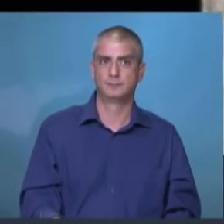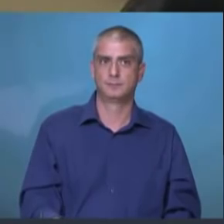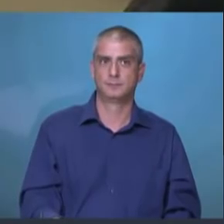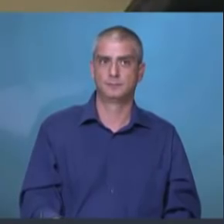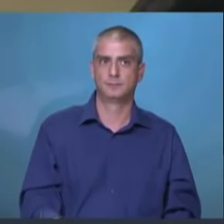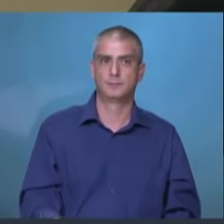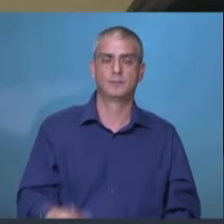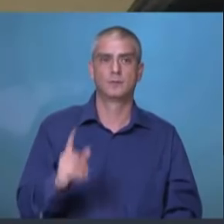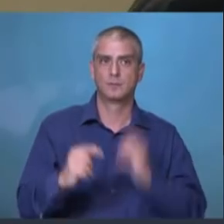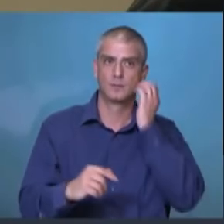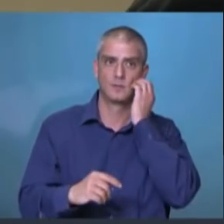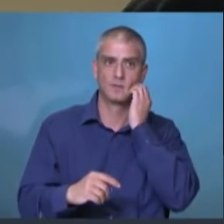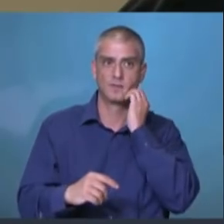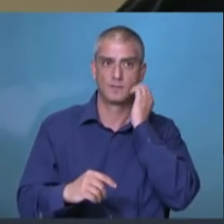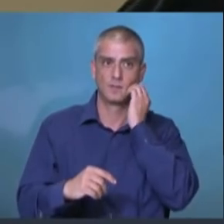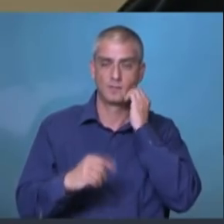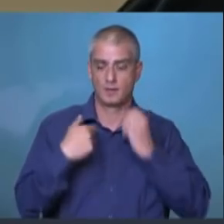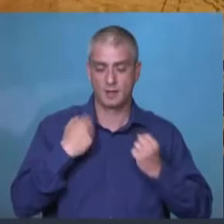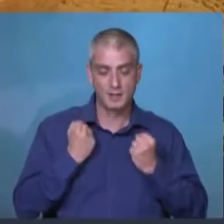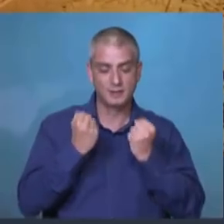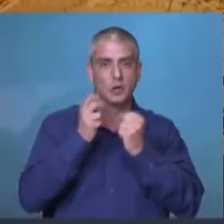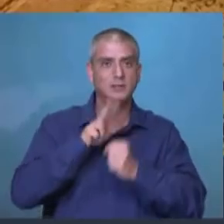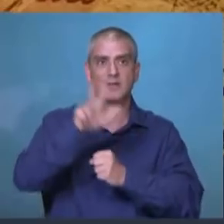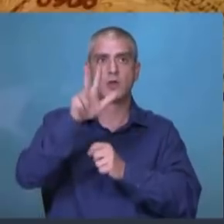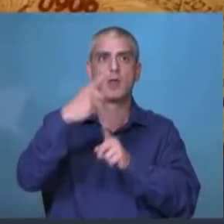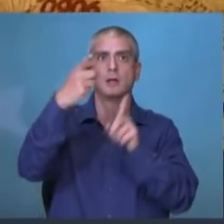הפקודה הייתה להתנהל צפונה לכיוון משולש טובלני.